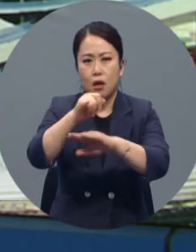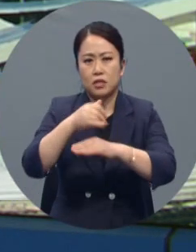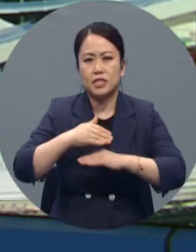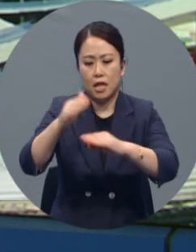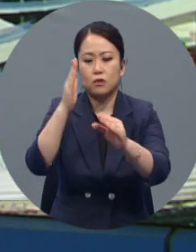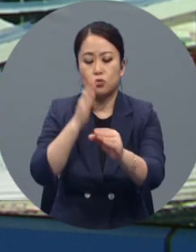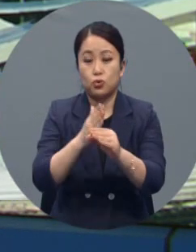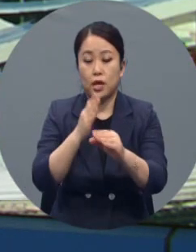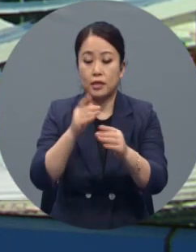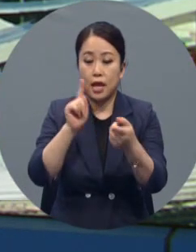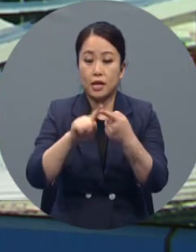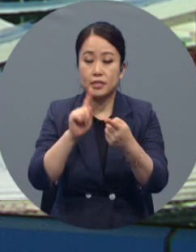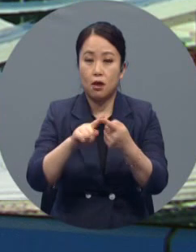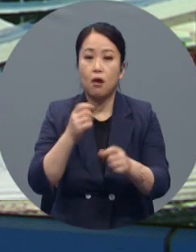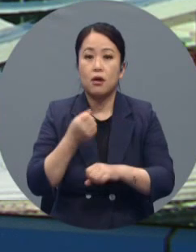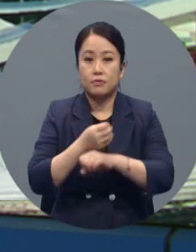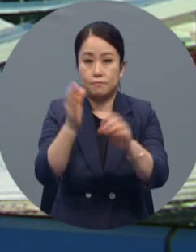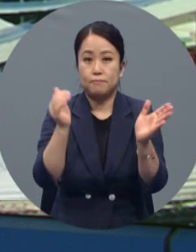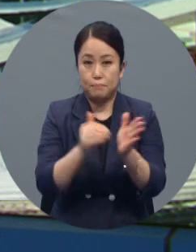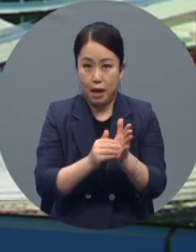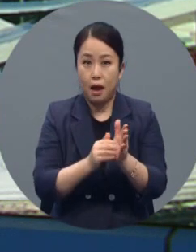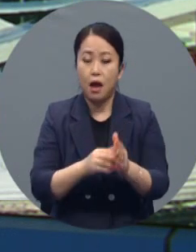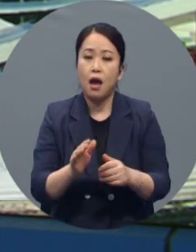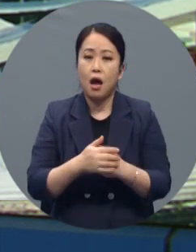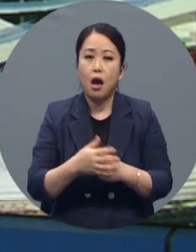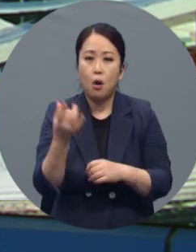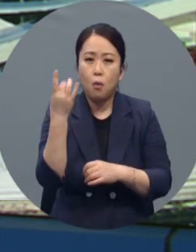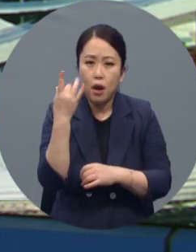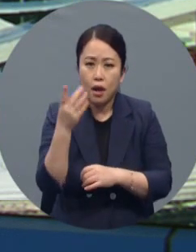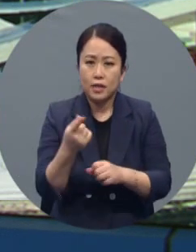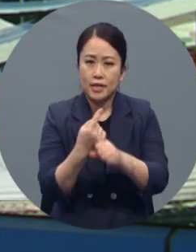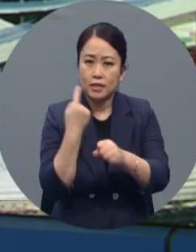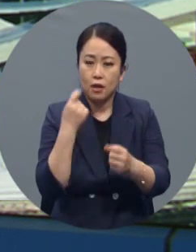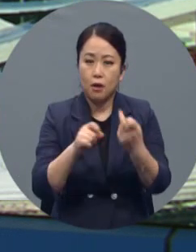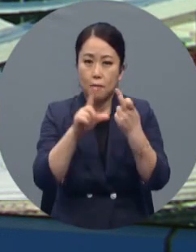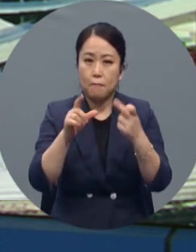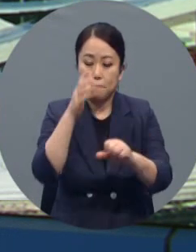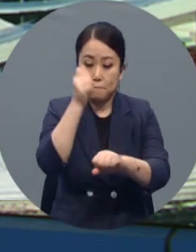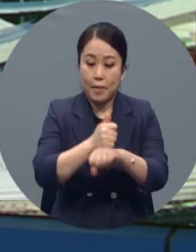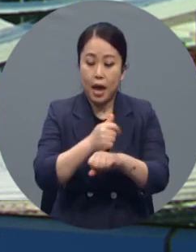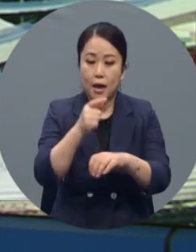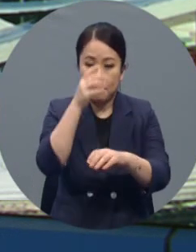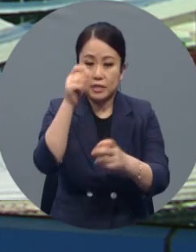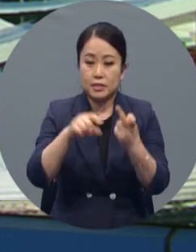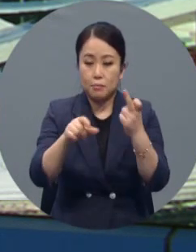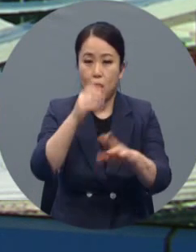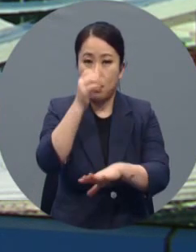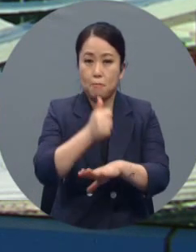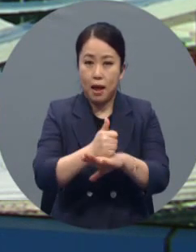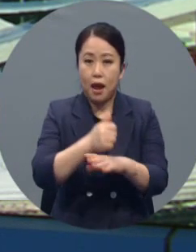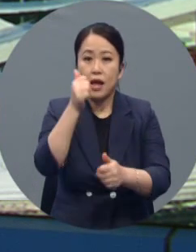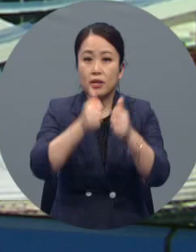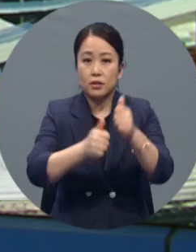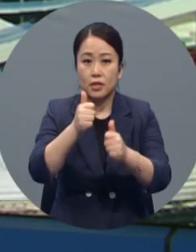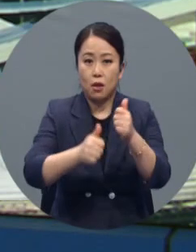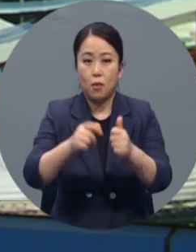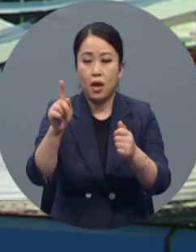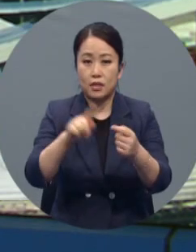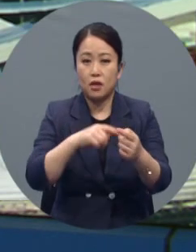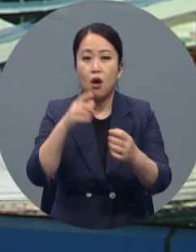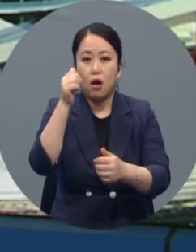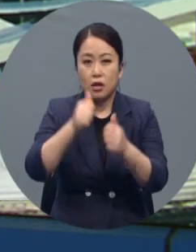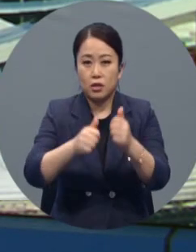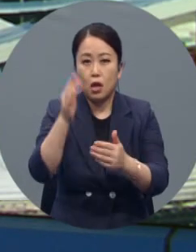말 경진대회를 열어 선정했던 공법이 실제 설계 과정에서 변형됐기 때문인데 당시 자문회의록을 살펴보니